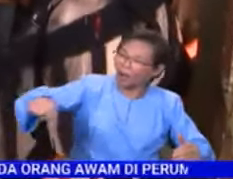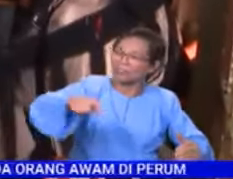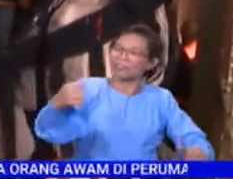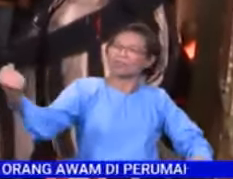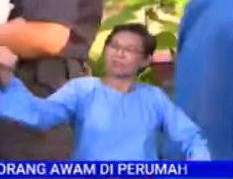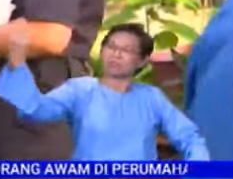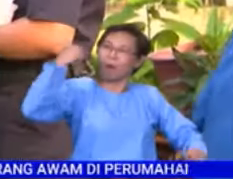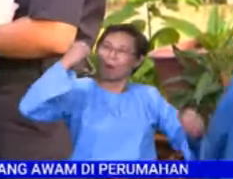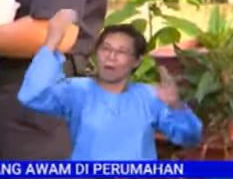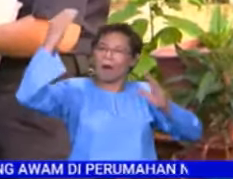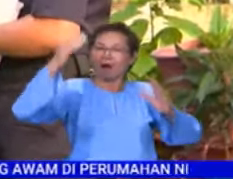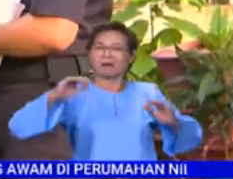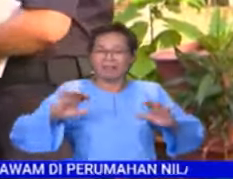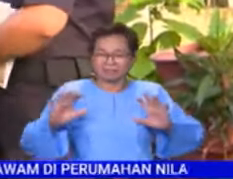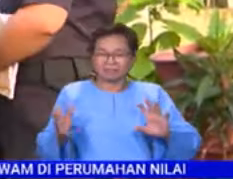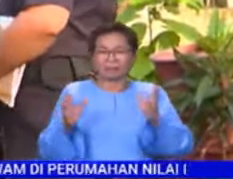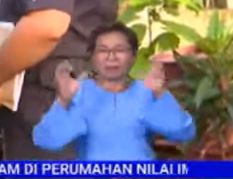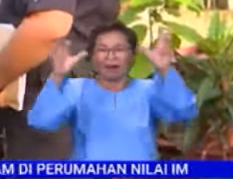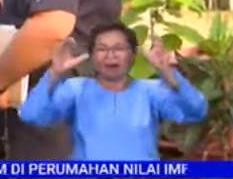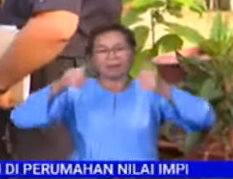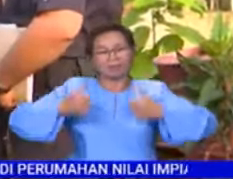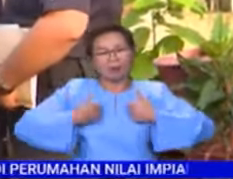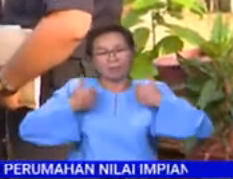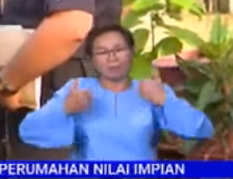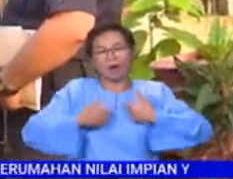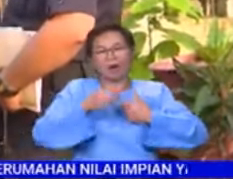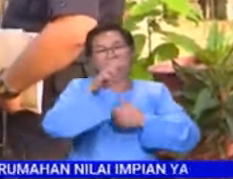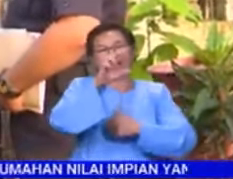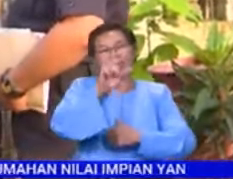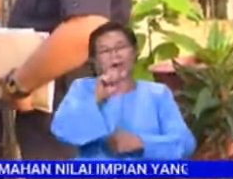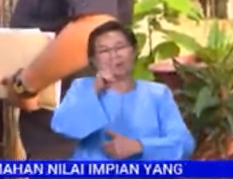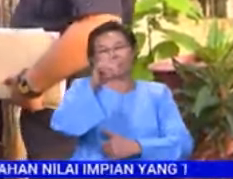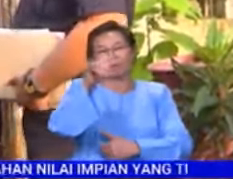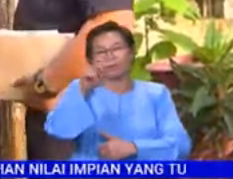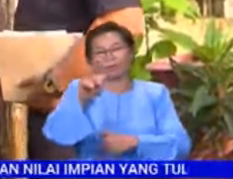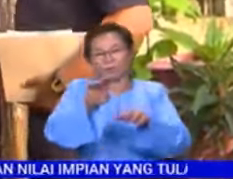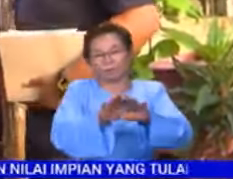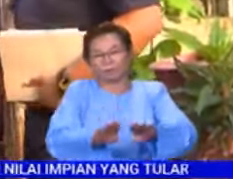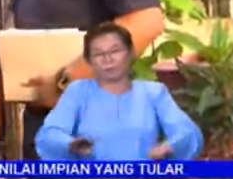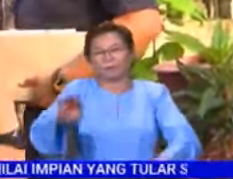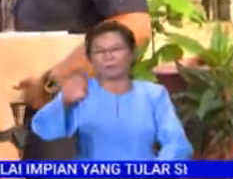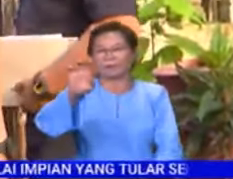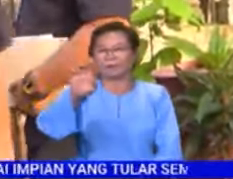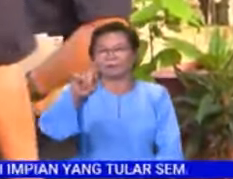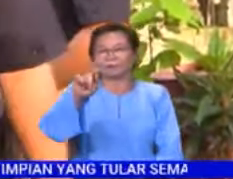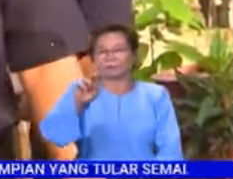Negara. Selamat Hari Raya Aidilfitri. Ravin Sanmugam, Berita RTM.